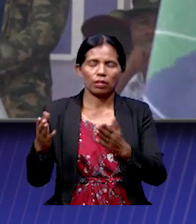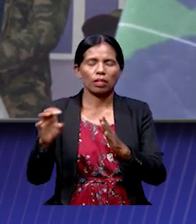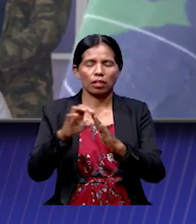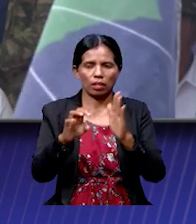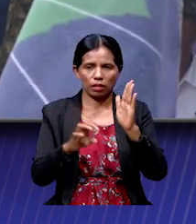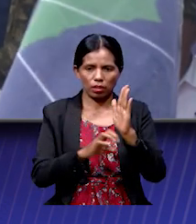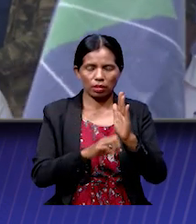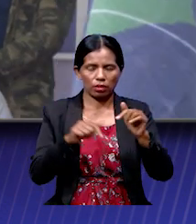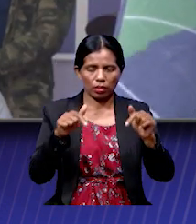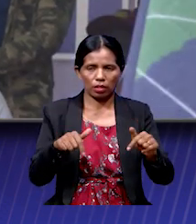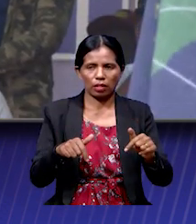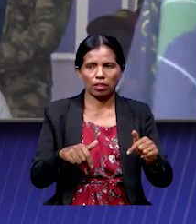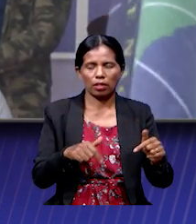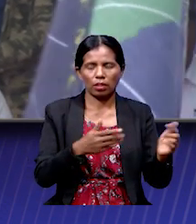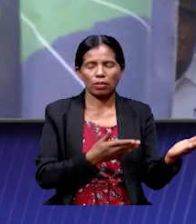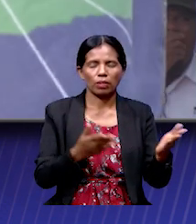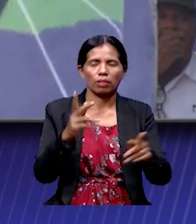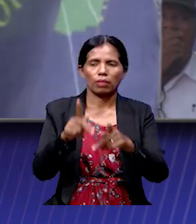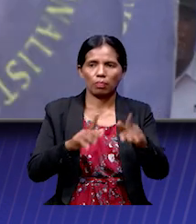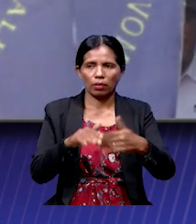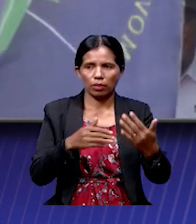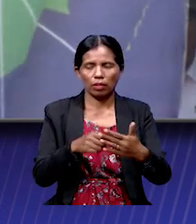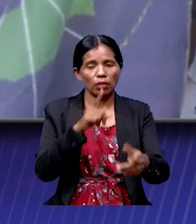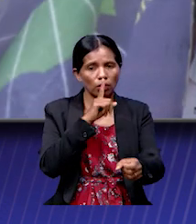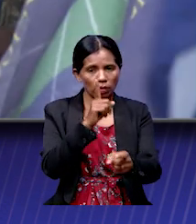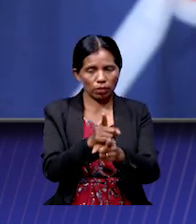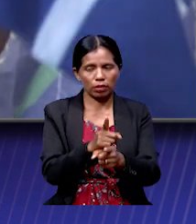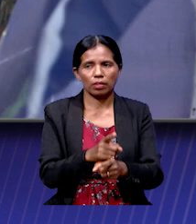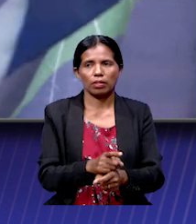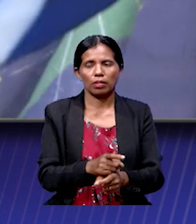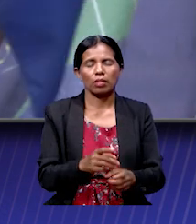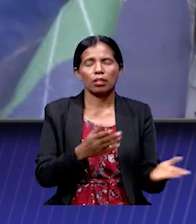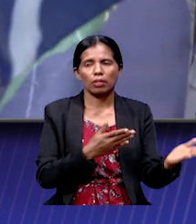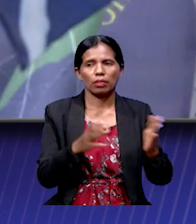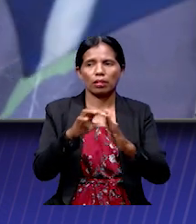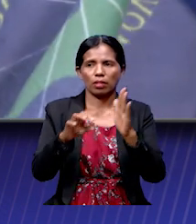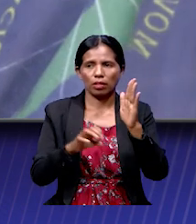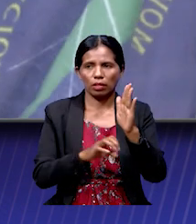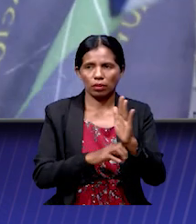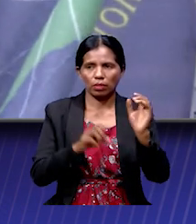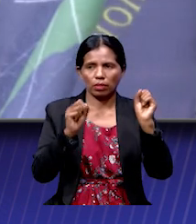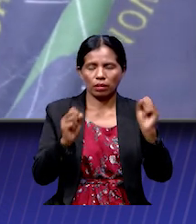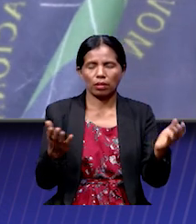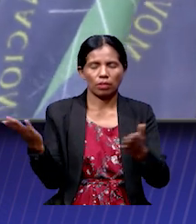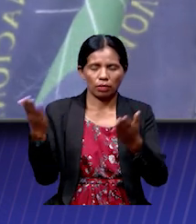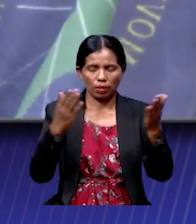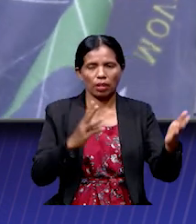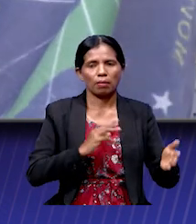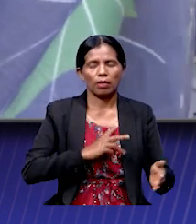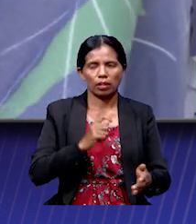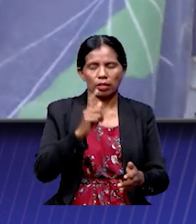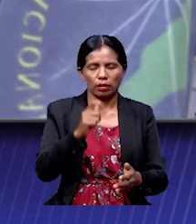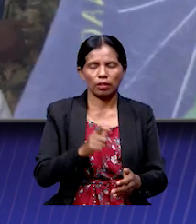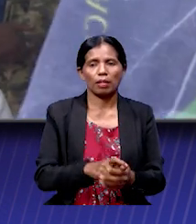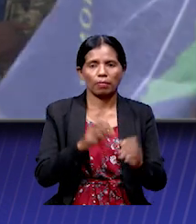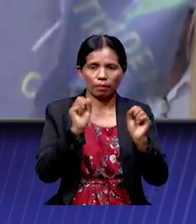dene ba pobu. Los kalai, nia bak selori, estadu dene ba iha mana? Tutu. Bela kalai,